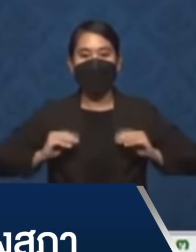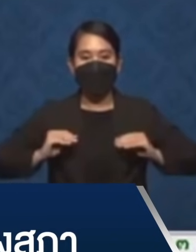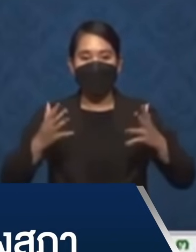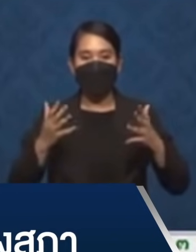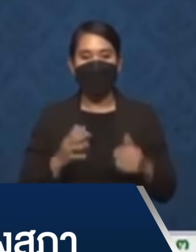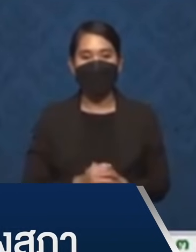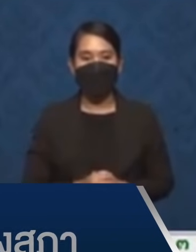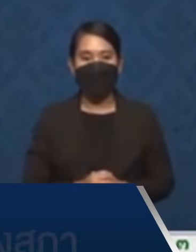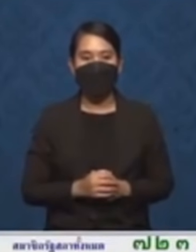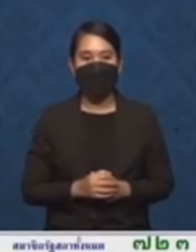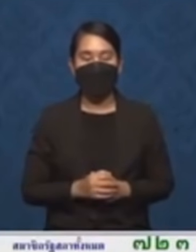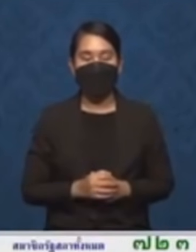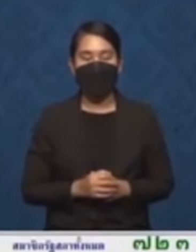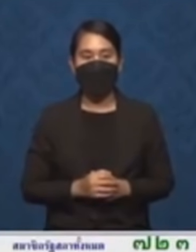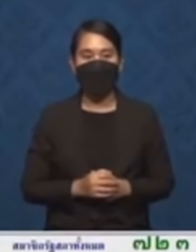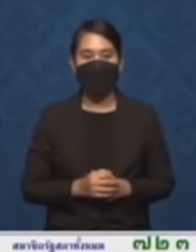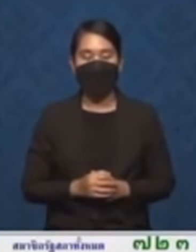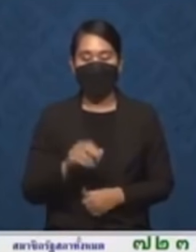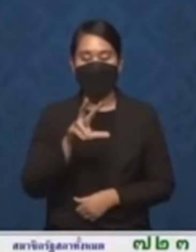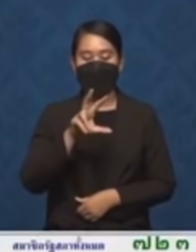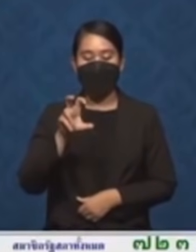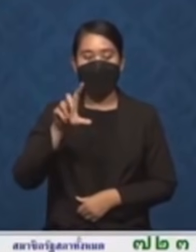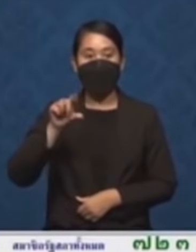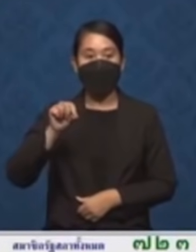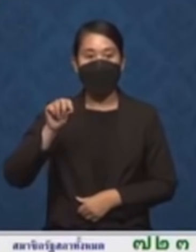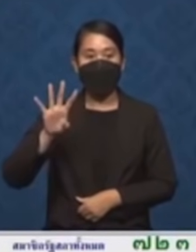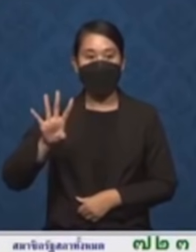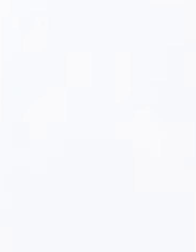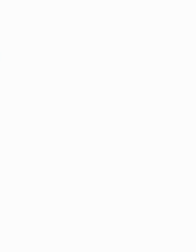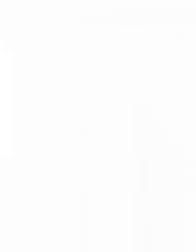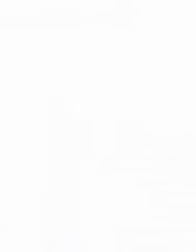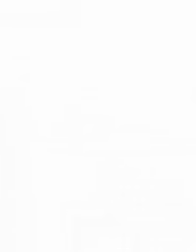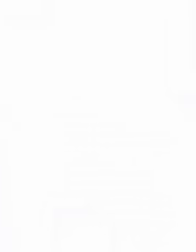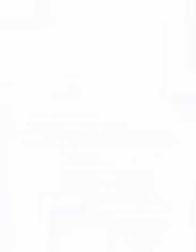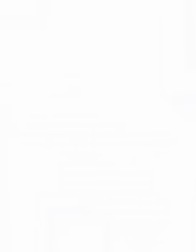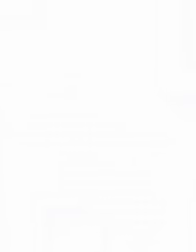ไม่รับหลักการครับ 324คุณหญิงพ